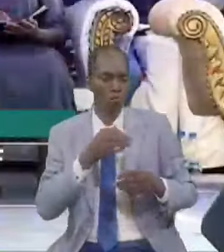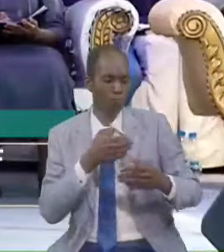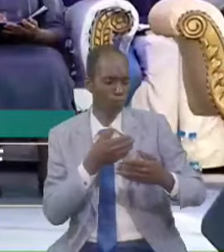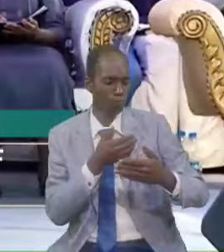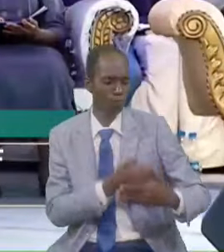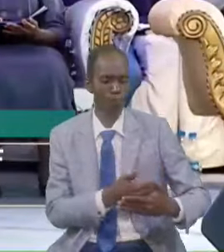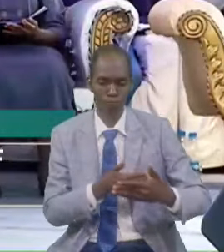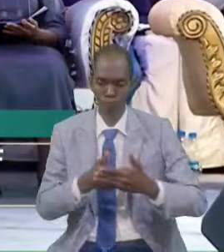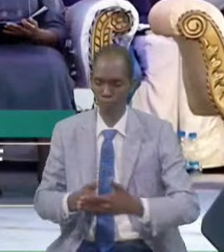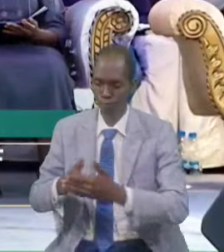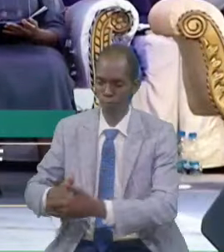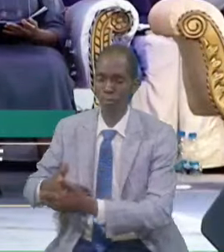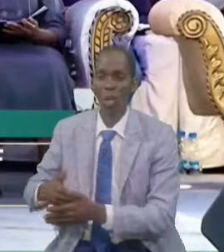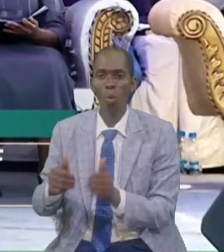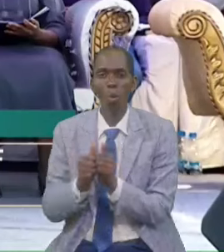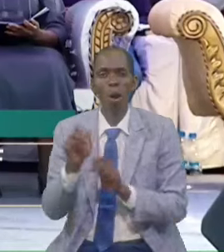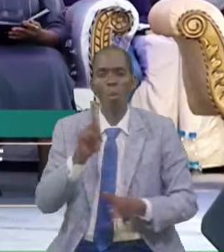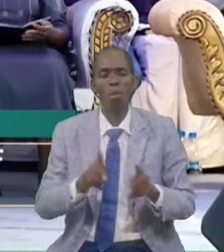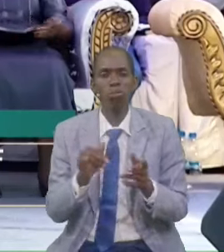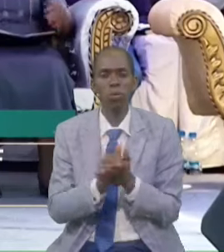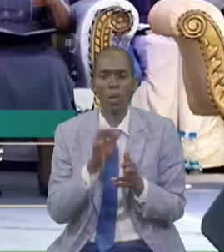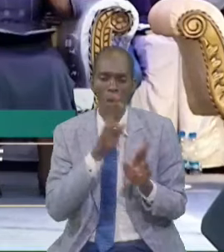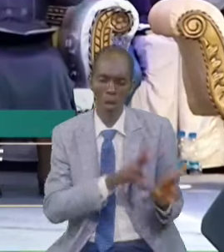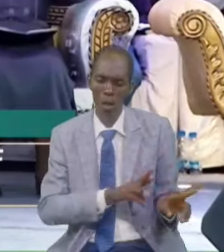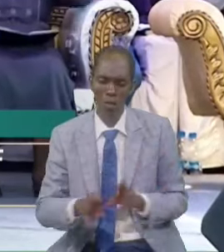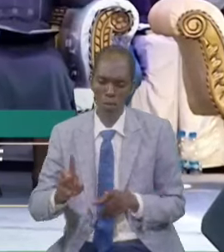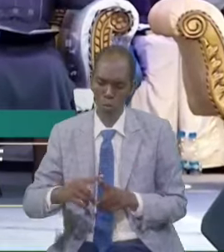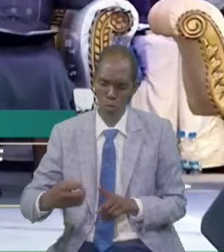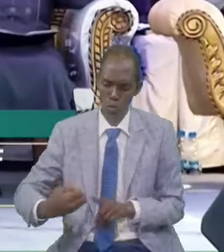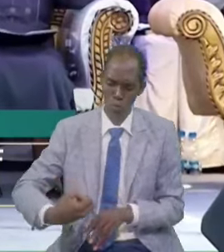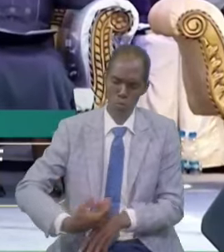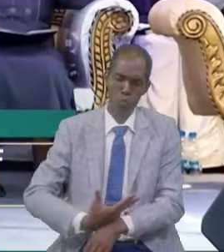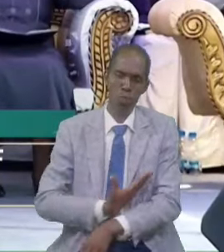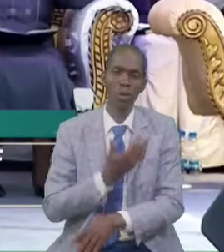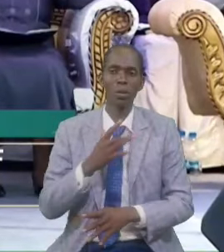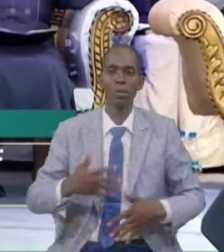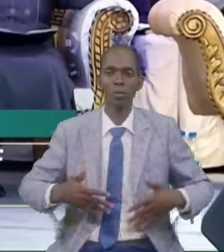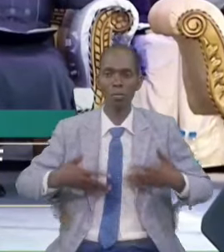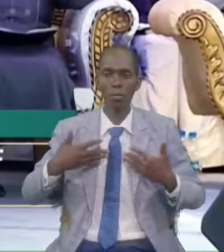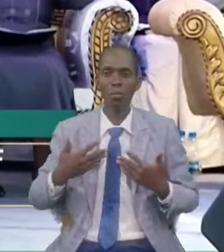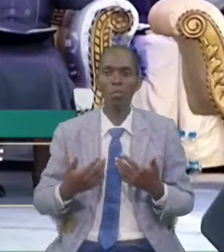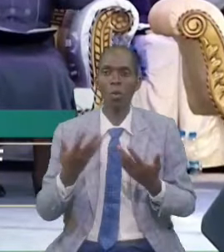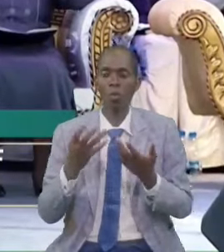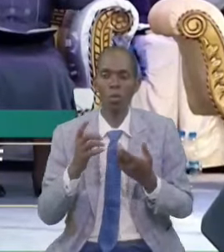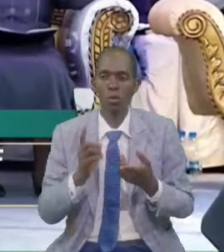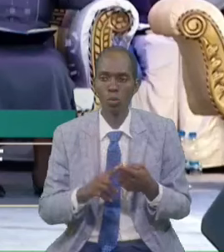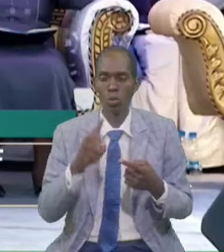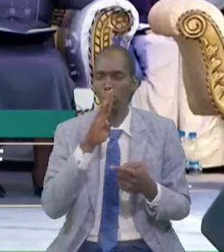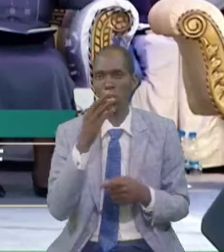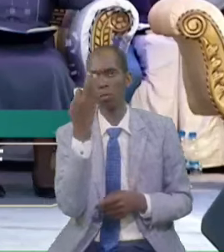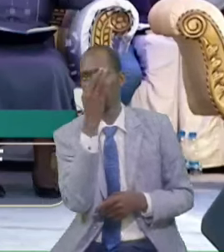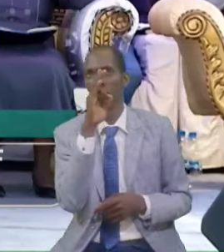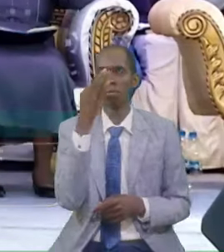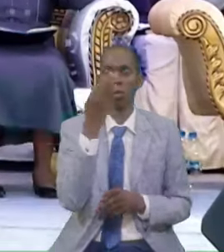life. అది మీ జీవితాన్ని ప్రభావితం చేసే వారి మధ్యలో ఉండగలగాలి. From where you are going, from where you ought to go. మీరు ఎక్కడి నుంచి వెళ్తున్నారో,